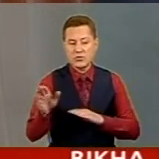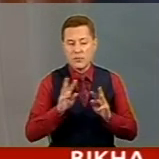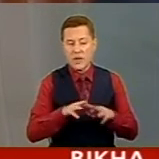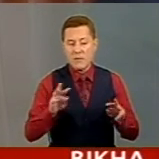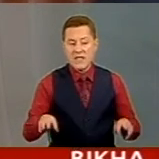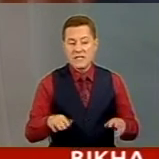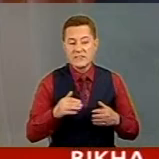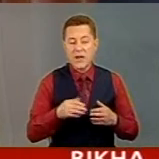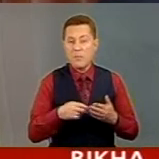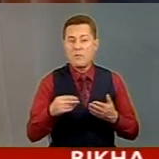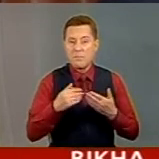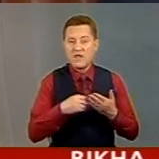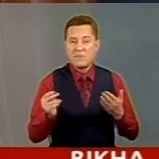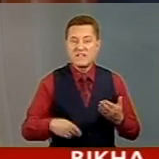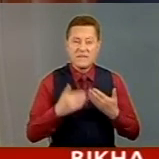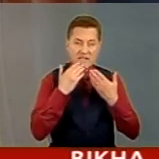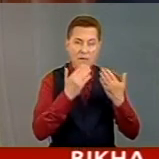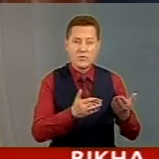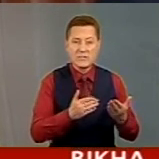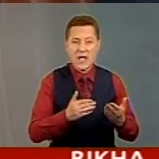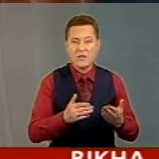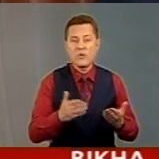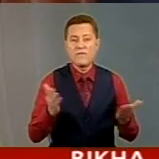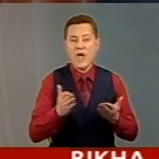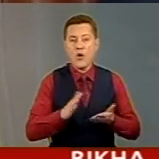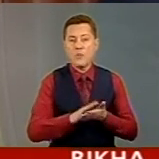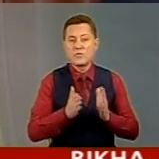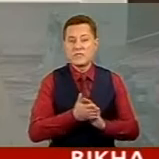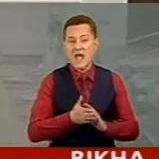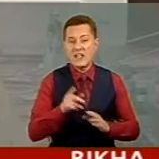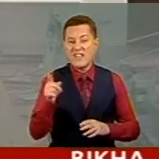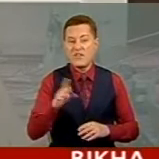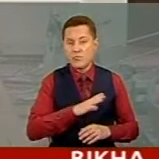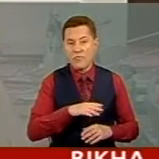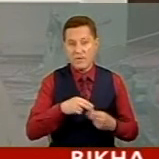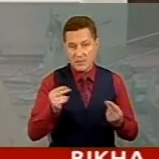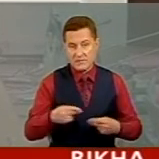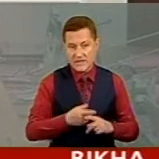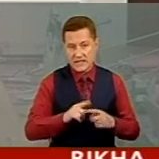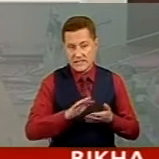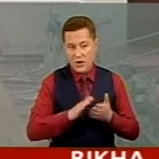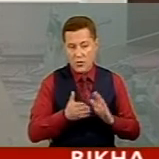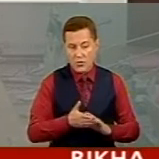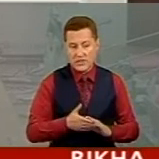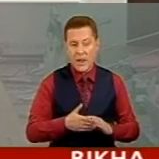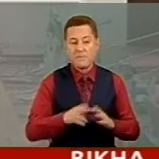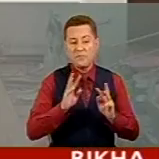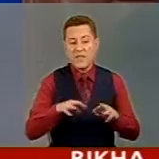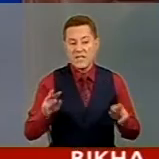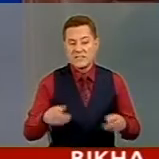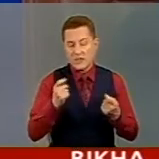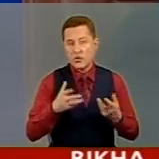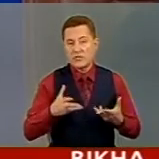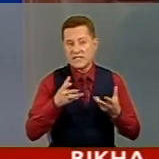підписував. Запитати у заступника міністра, в якому він стані був при підписанні цієї угоди. Однак міністр дещо заспокоїв. На